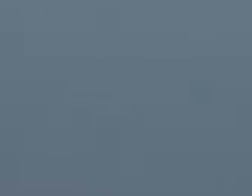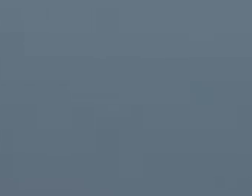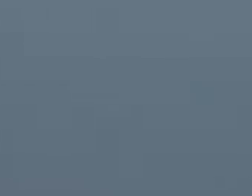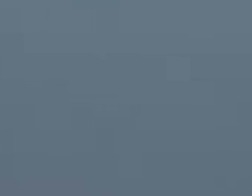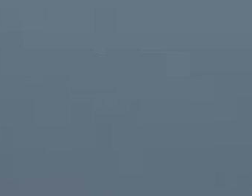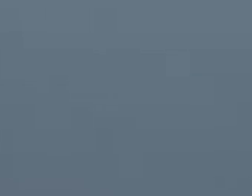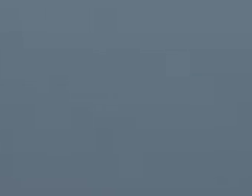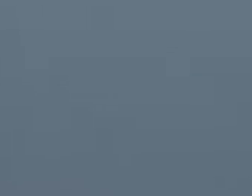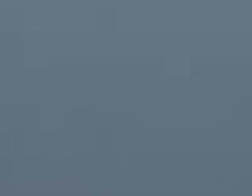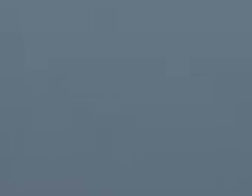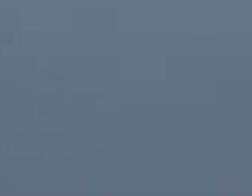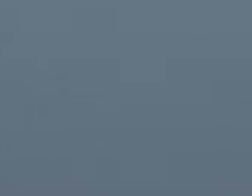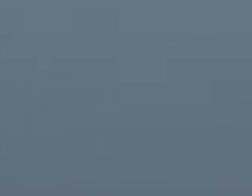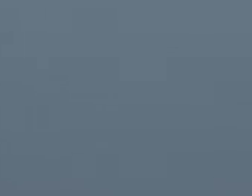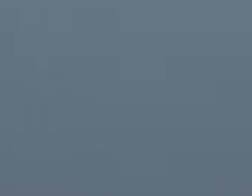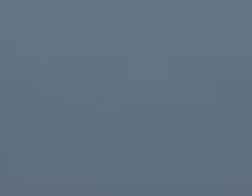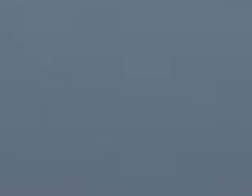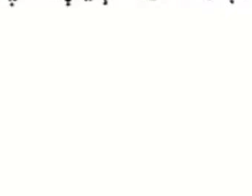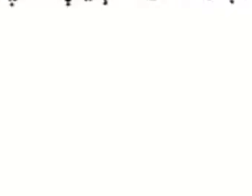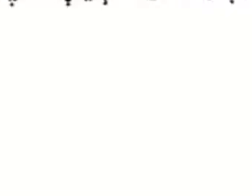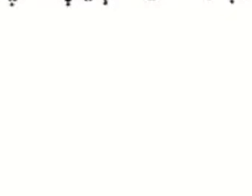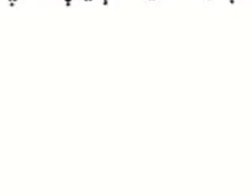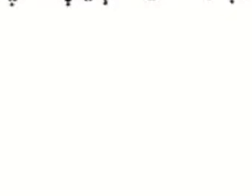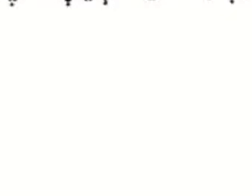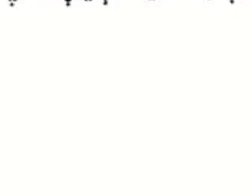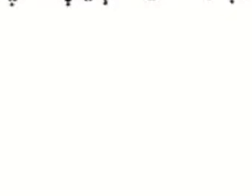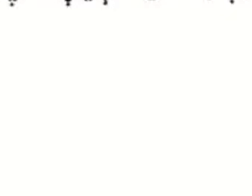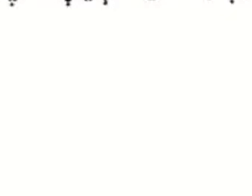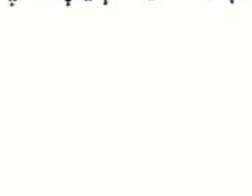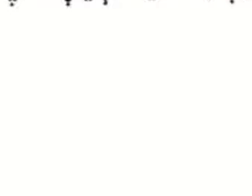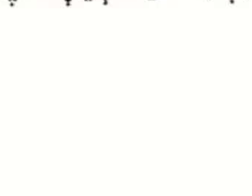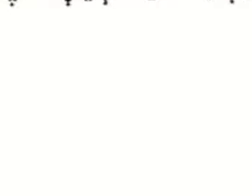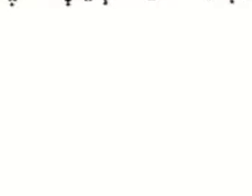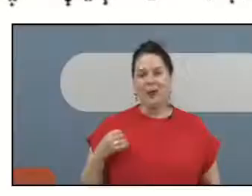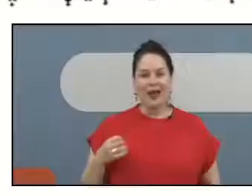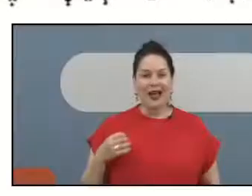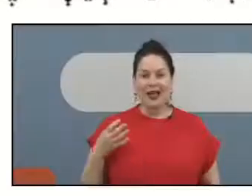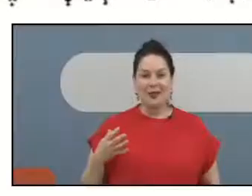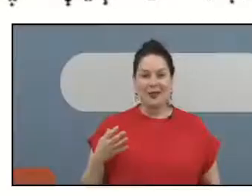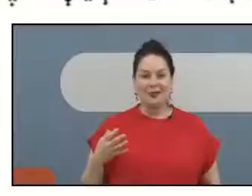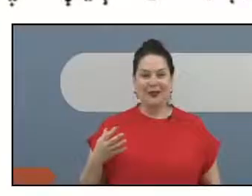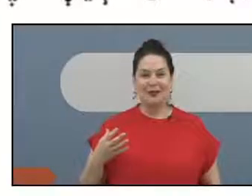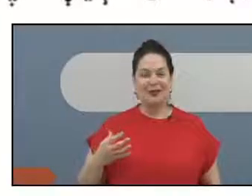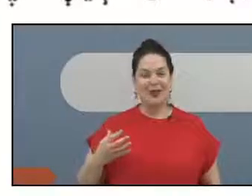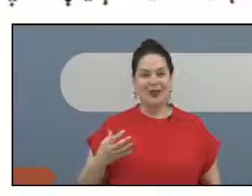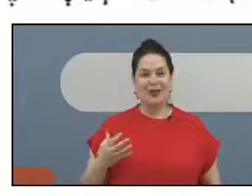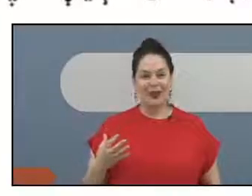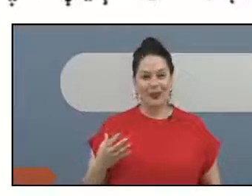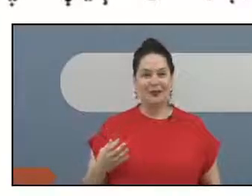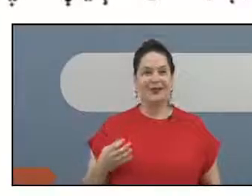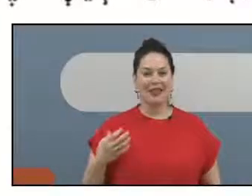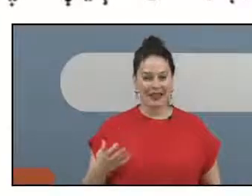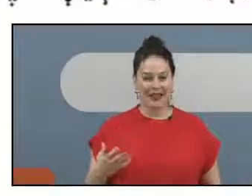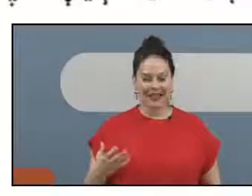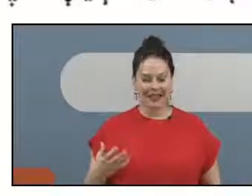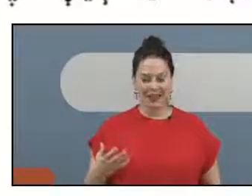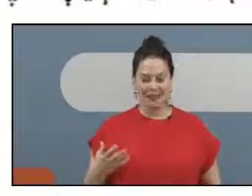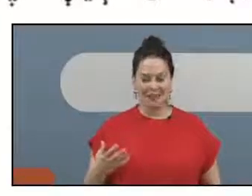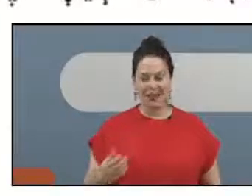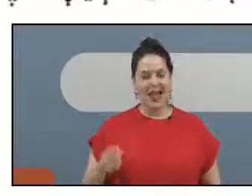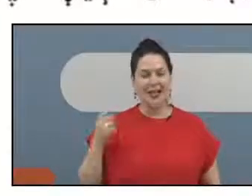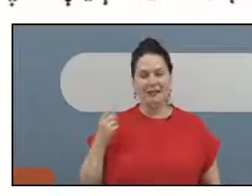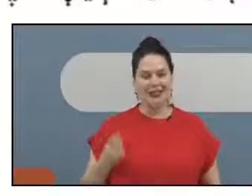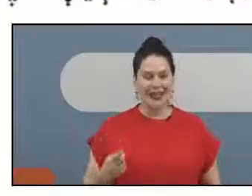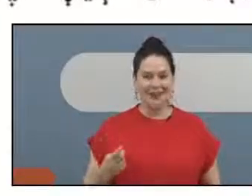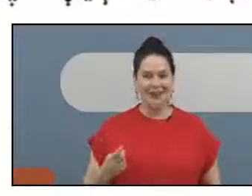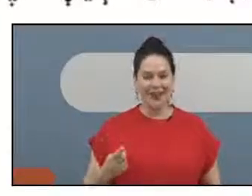להיות נפיץ, יכול להיות טיפה מסוכן. יש בהזהרה שלו כל כך הרבה דברים שבני נוער יכולים להתנגד